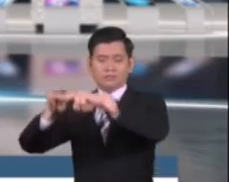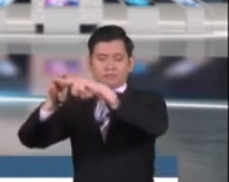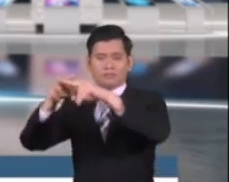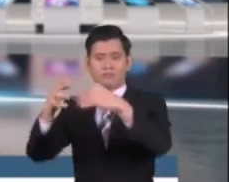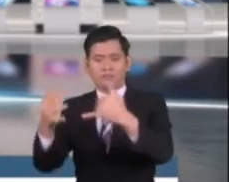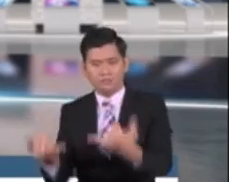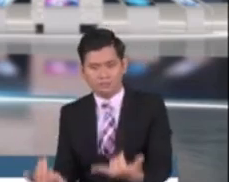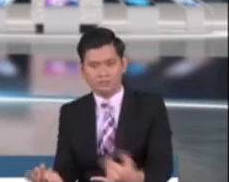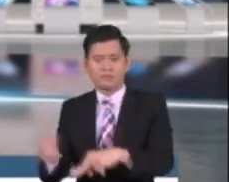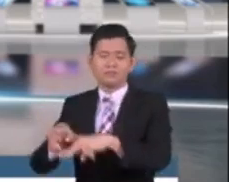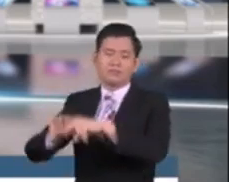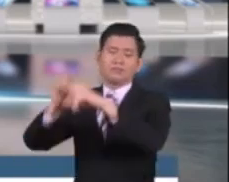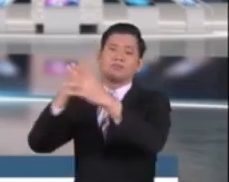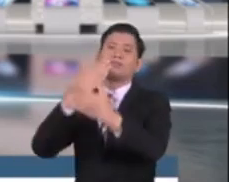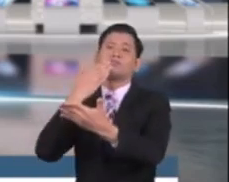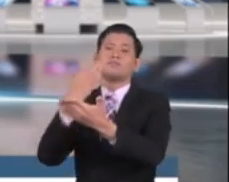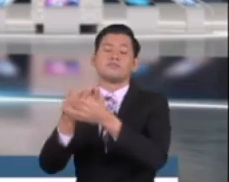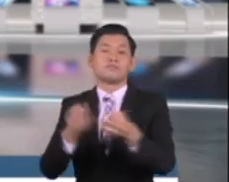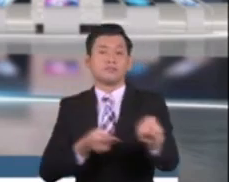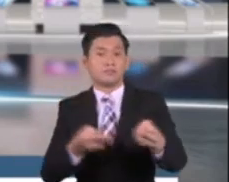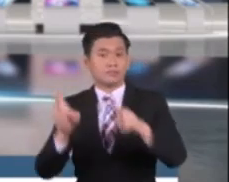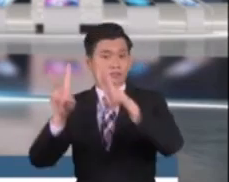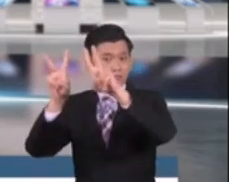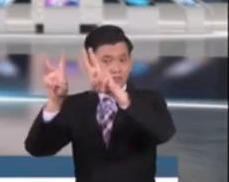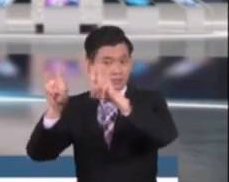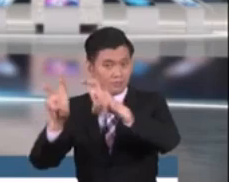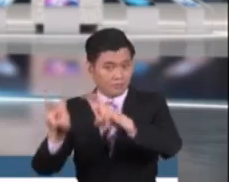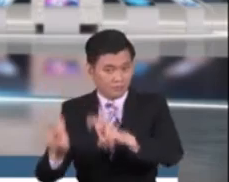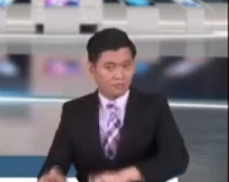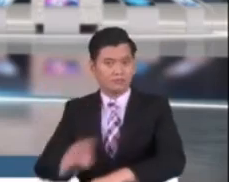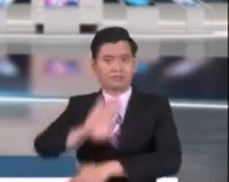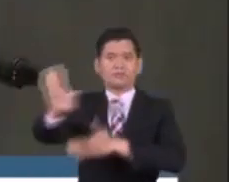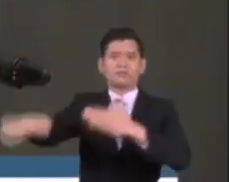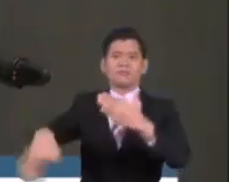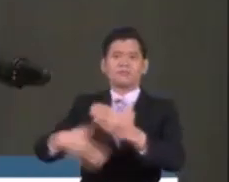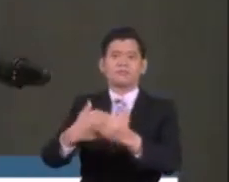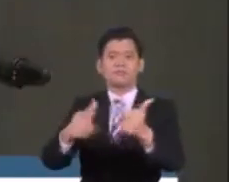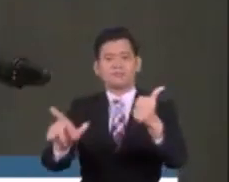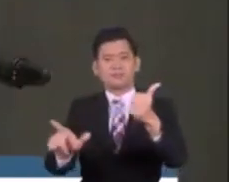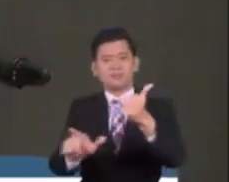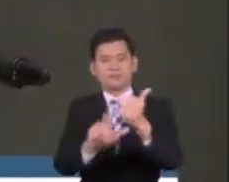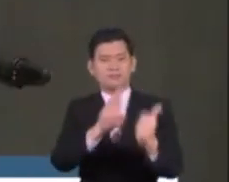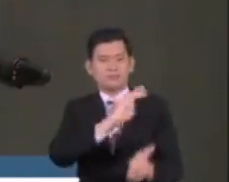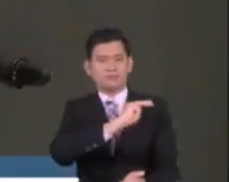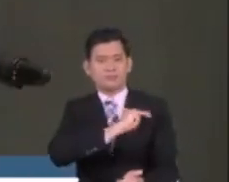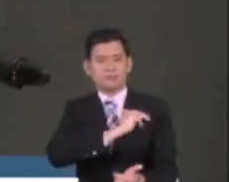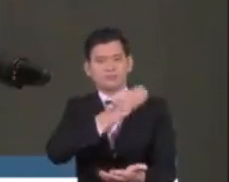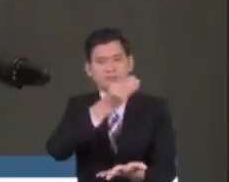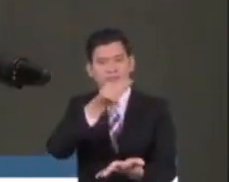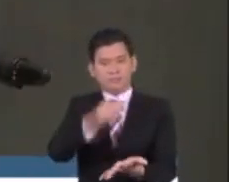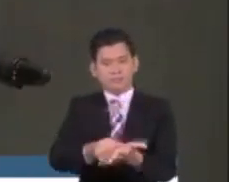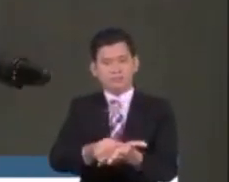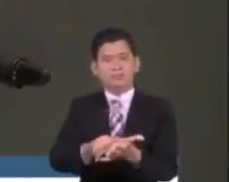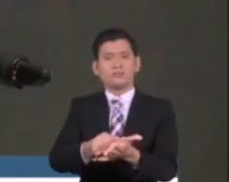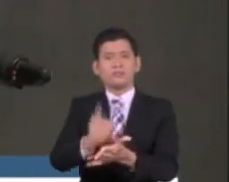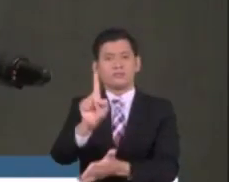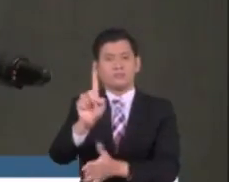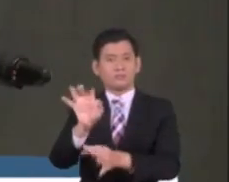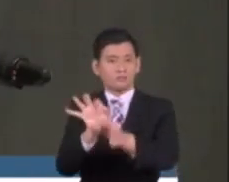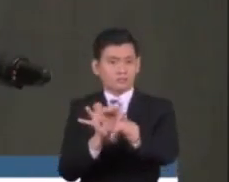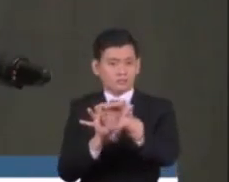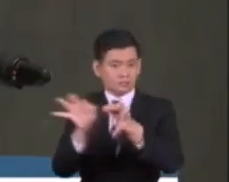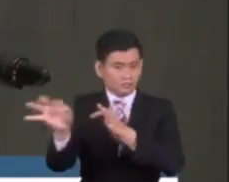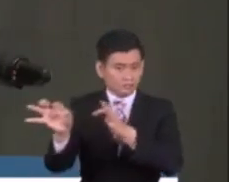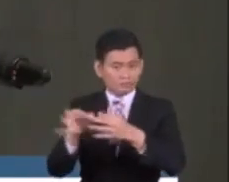sedang diusahakan menerusi kajian menyeluruh. Timbalan Menteri Kewangan 1, Dato' Sri Ahmad Maslan berkata